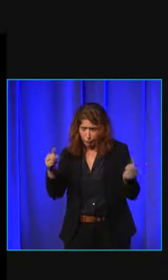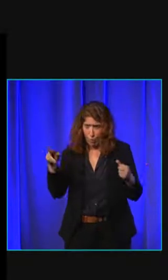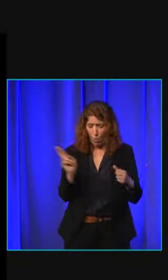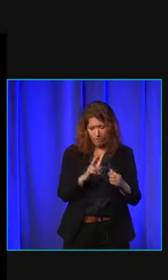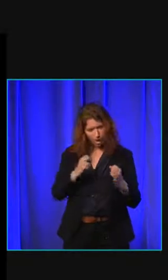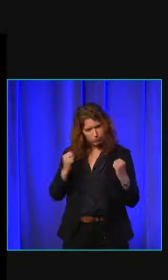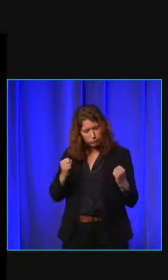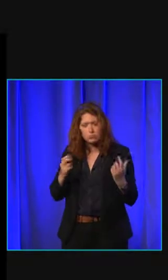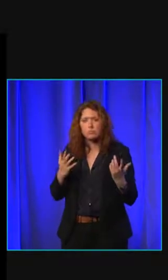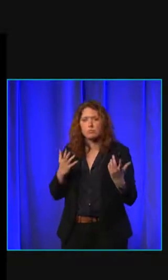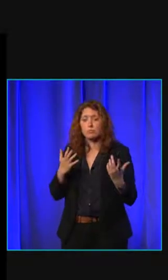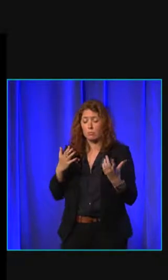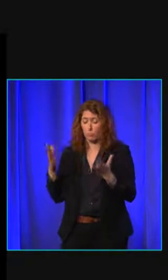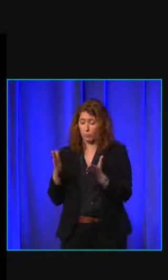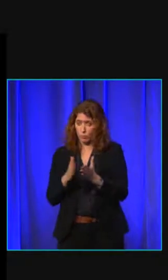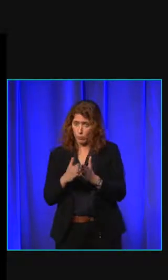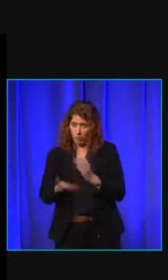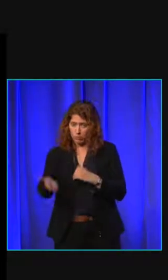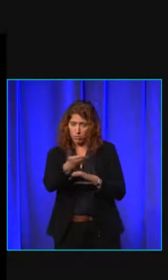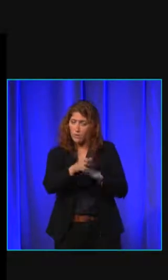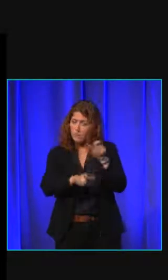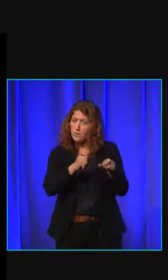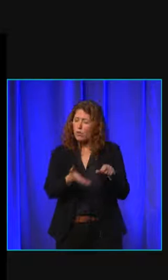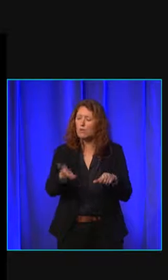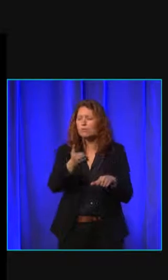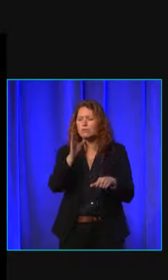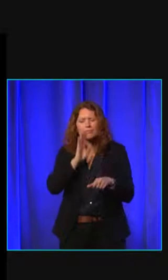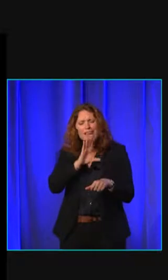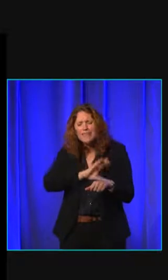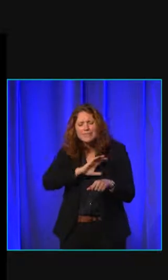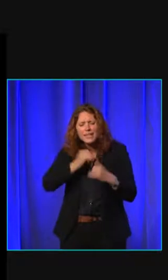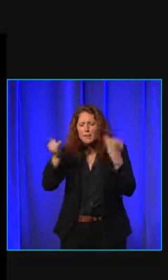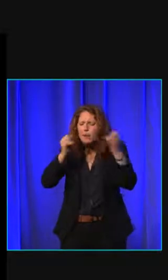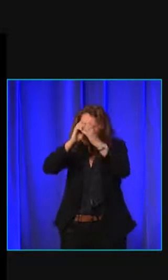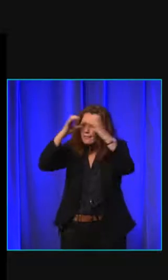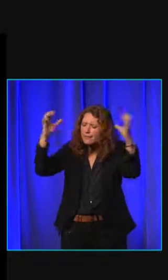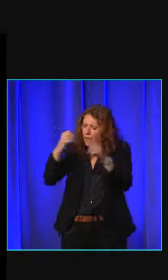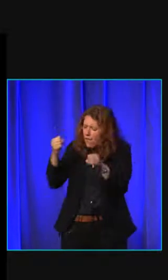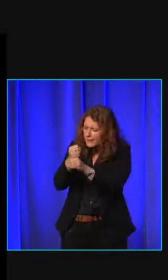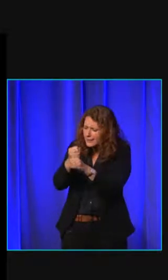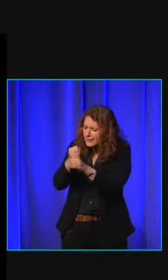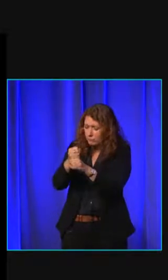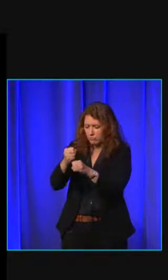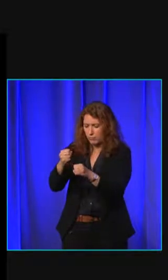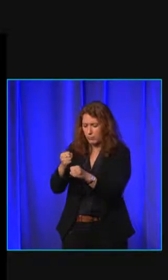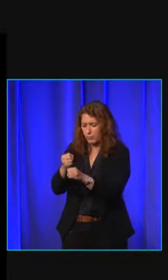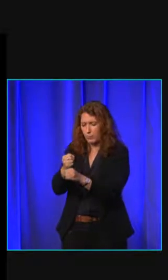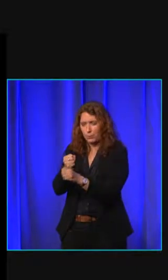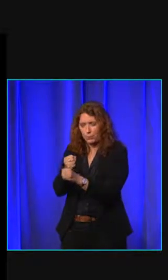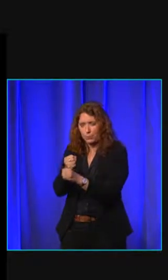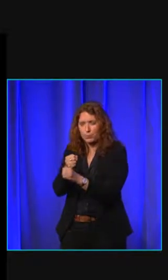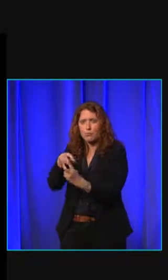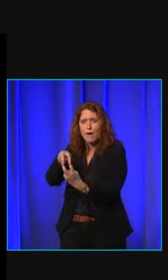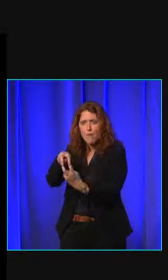à imaginer la guérison du ligament croisé et en imaginant que ce ligament